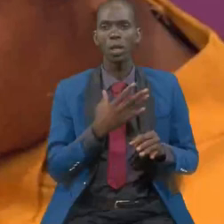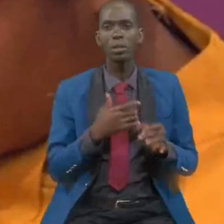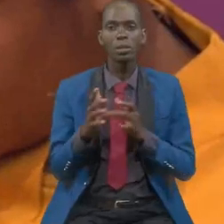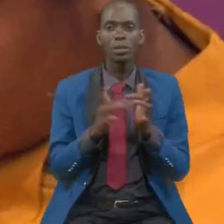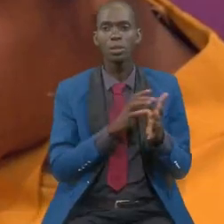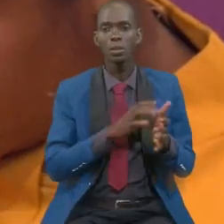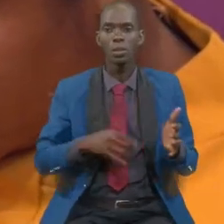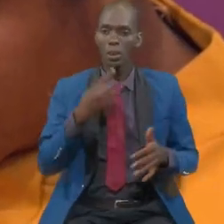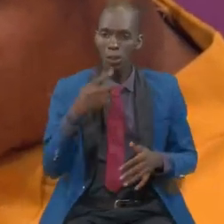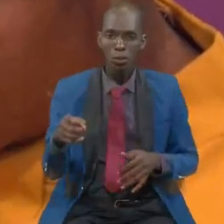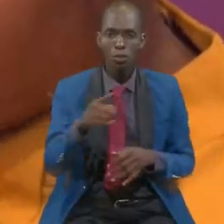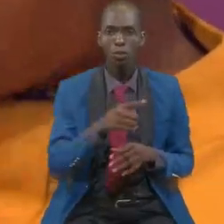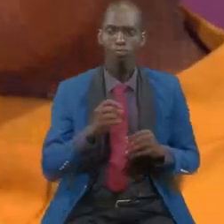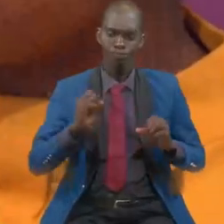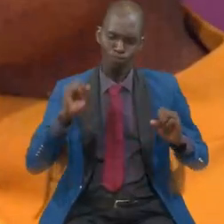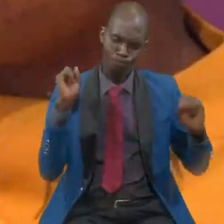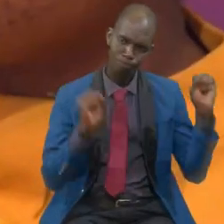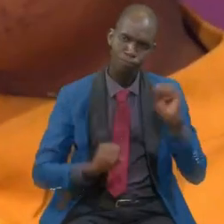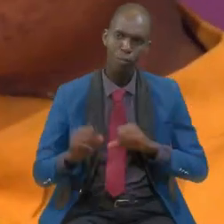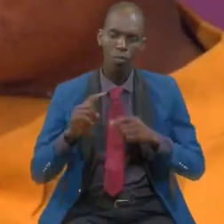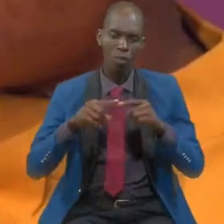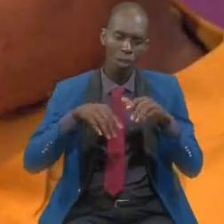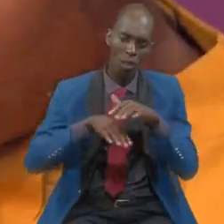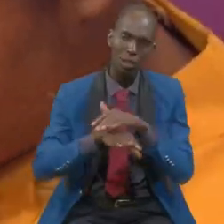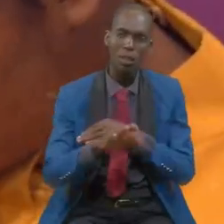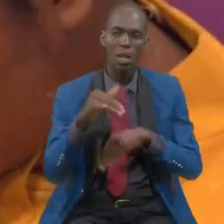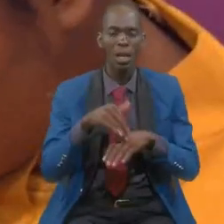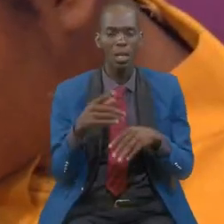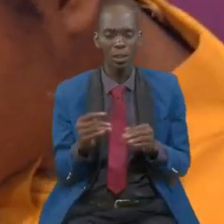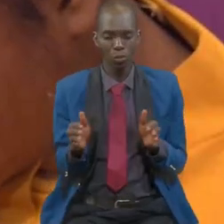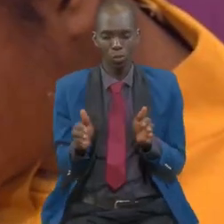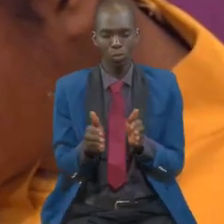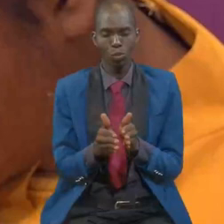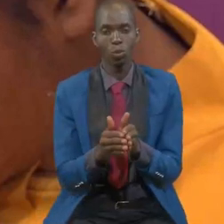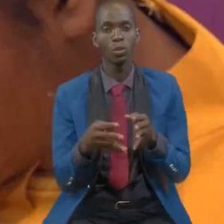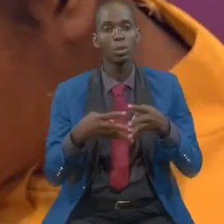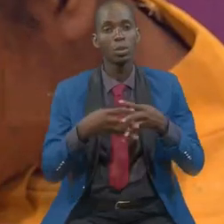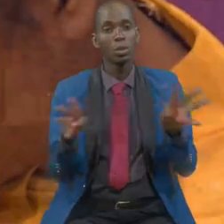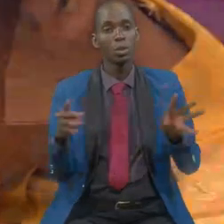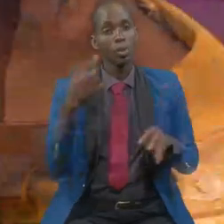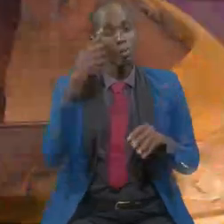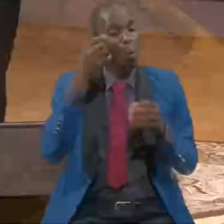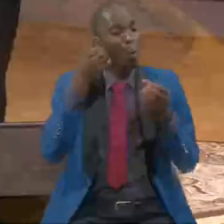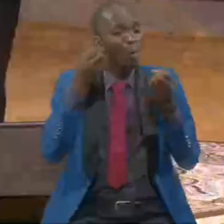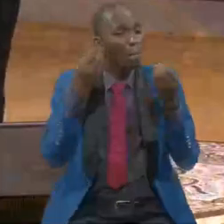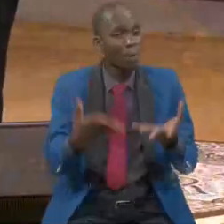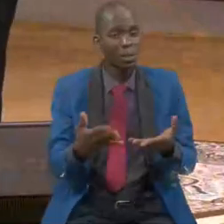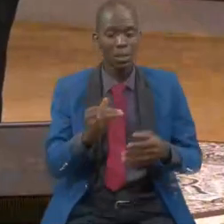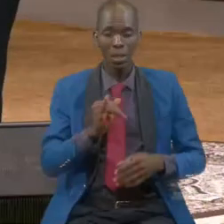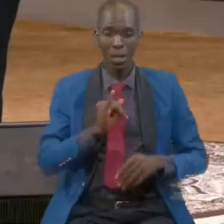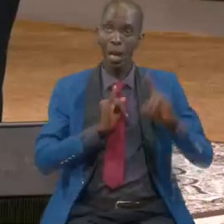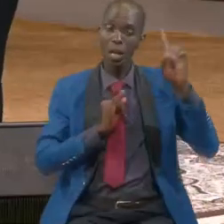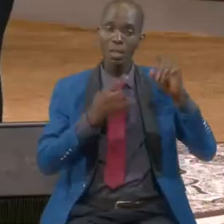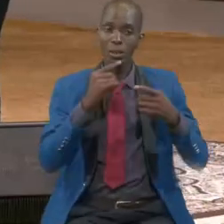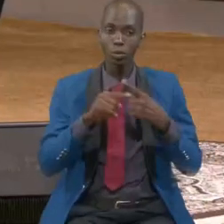dit, efforcez-vous d'entrer par la porte étroite, car je vous le dis,